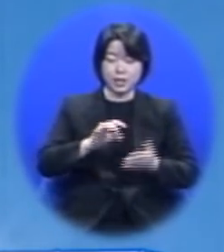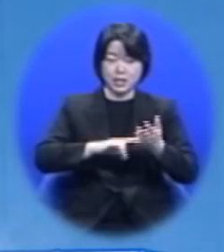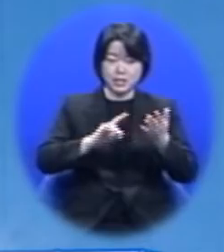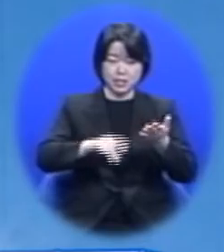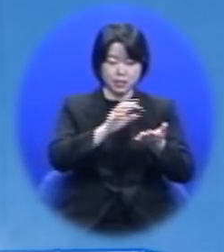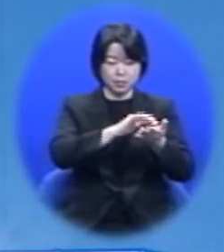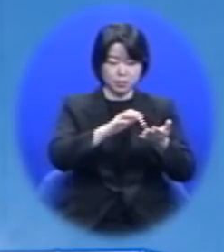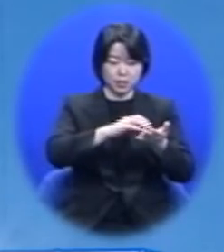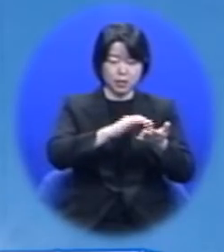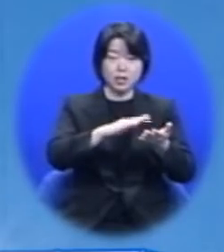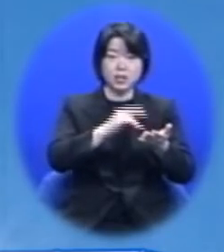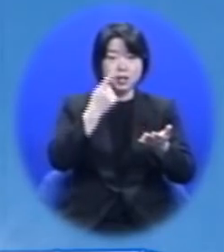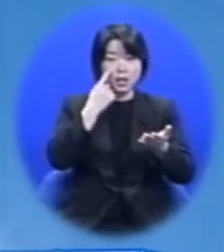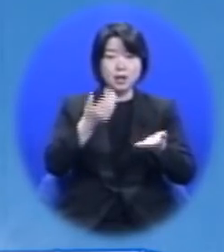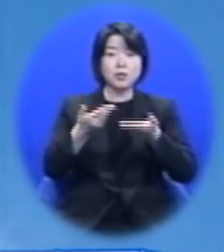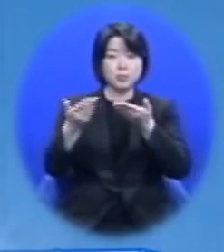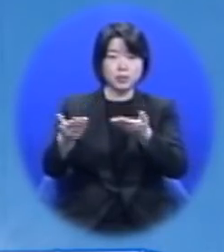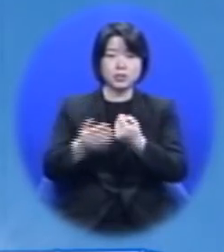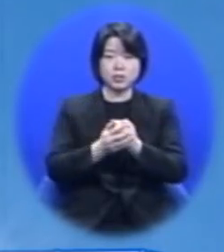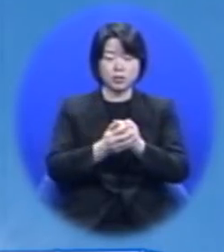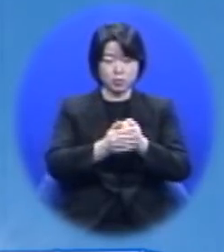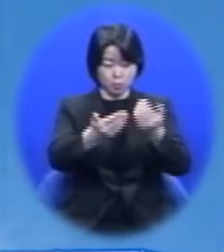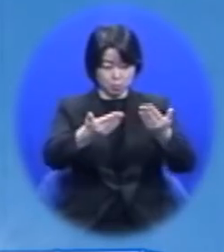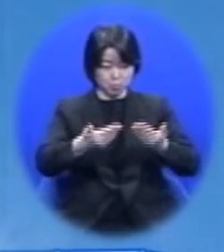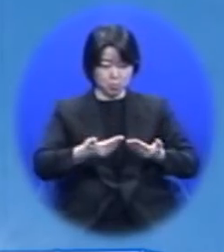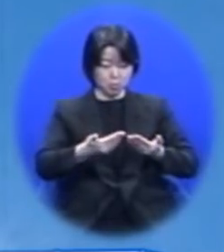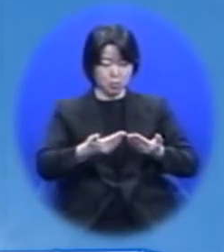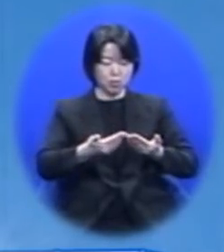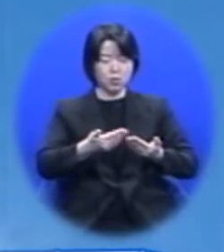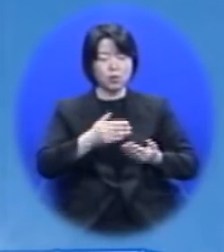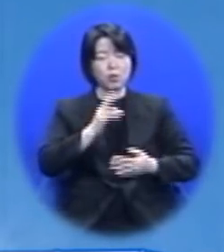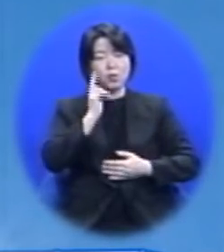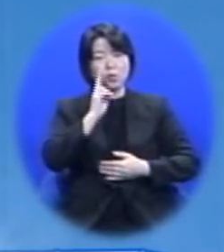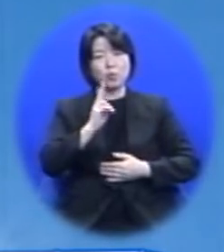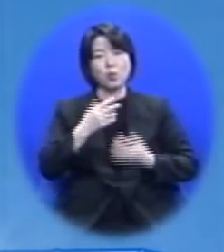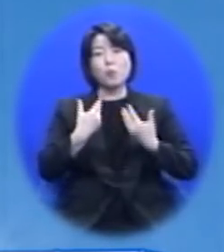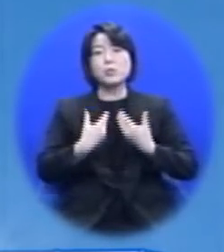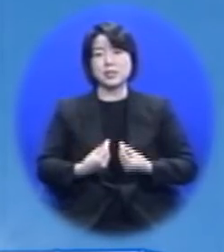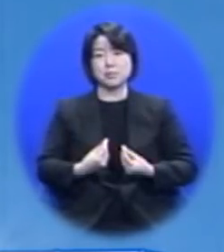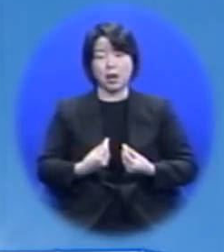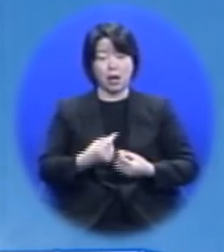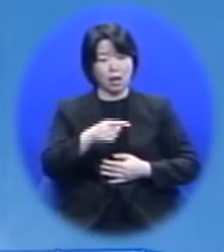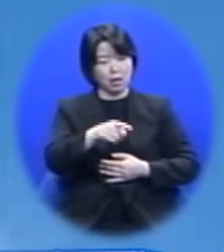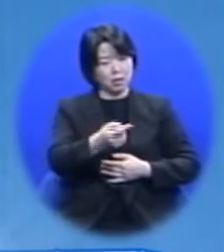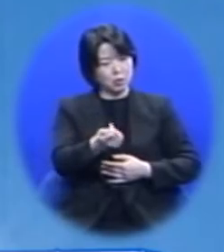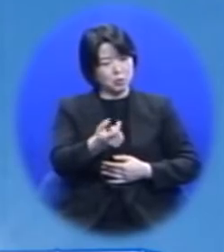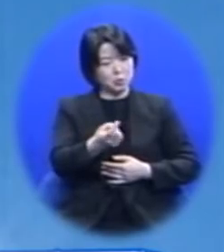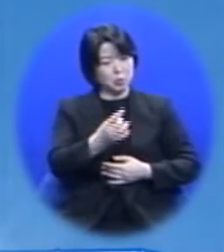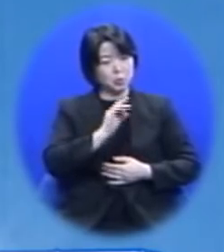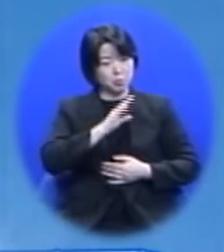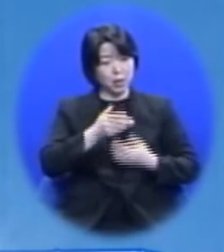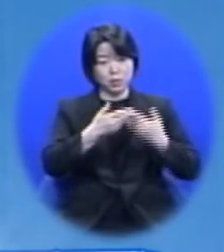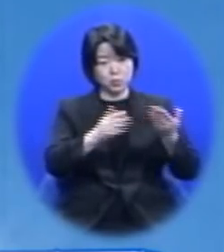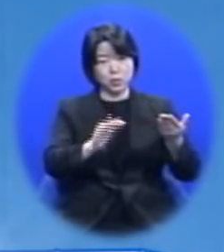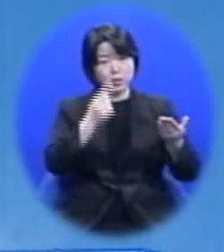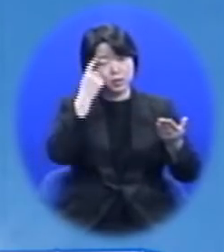줬어요. 그랬더니 그걸 받아보고는 너무 실망하는 겁니다. 이것밖에 안 내는 거냐고.